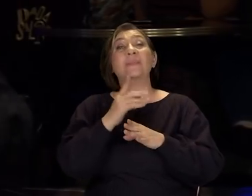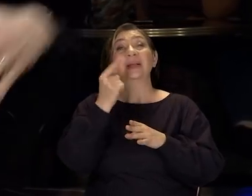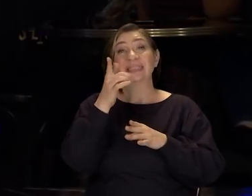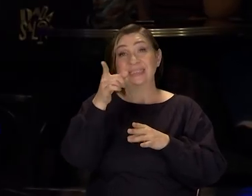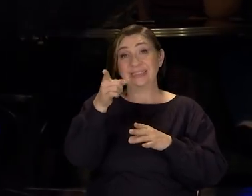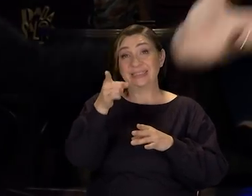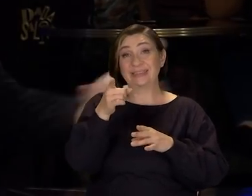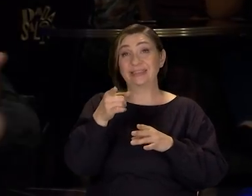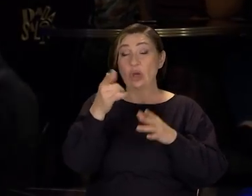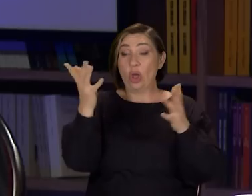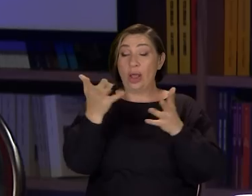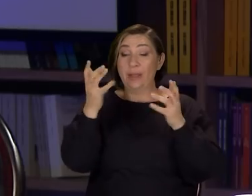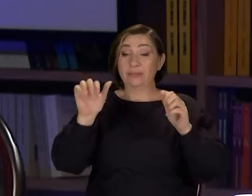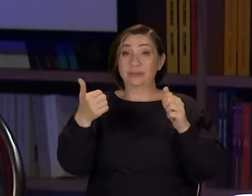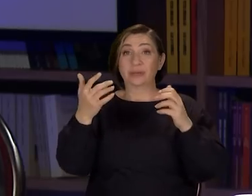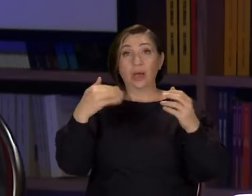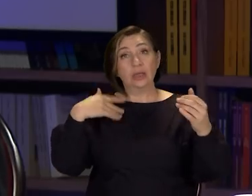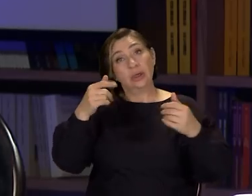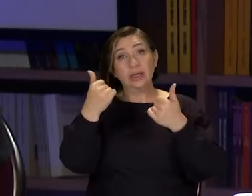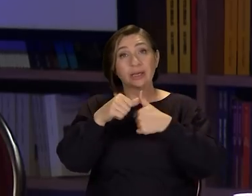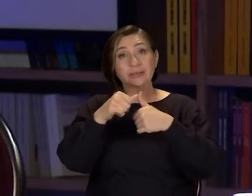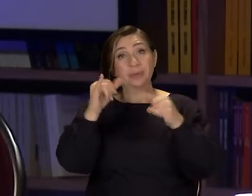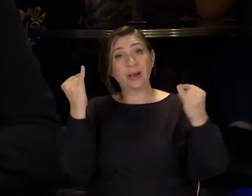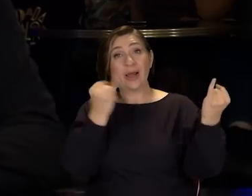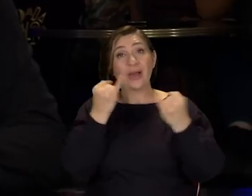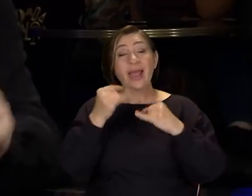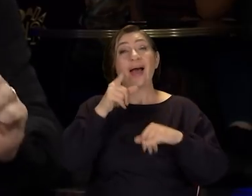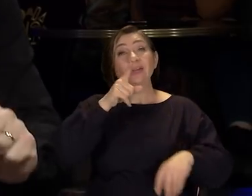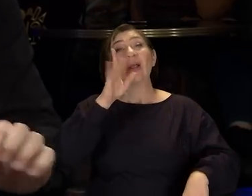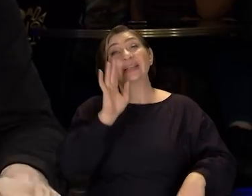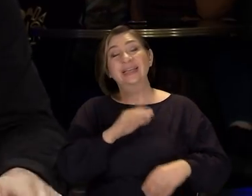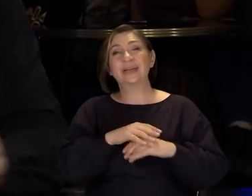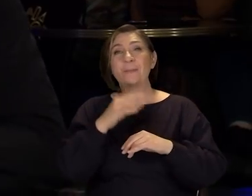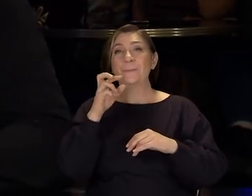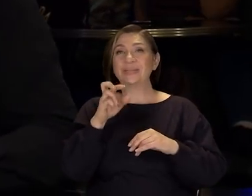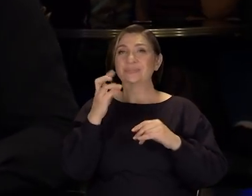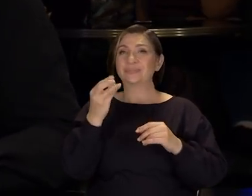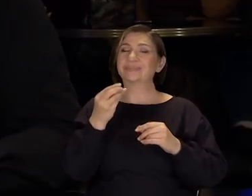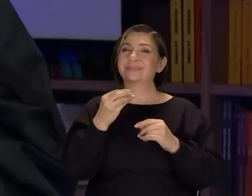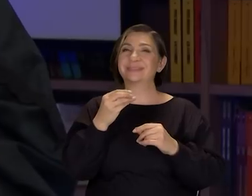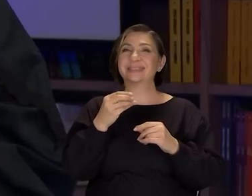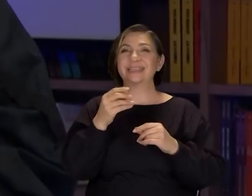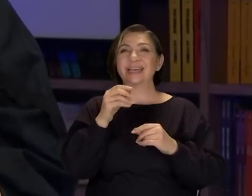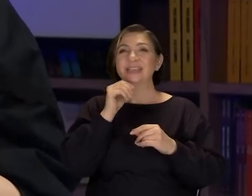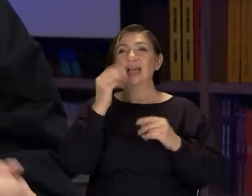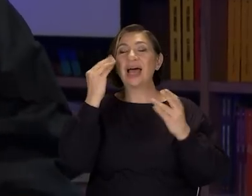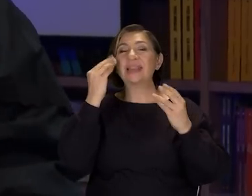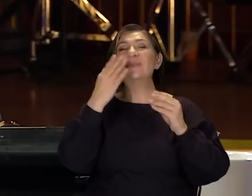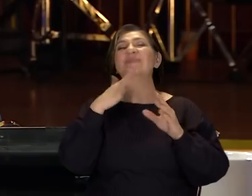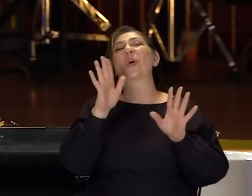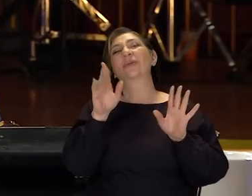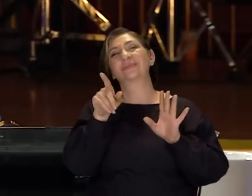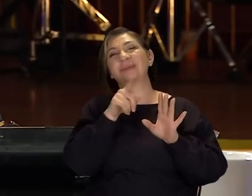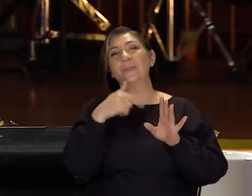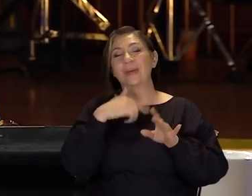da sensin öyle bir şekilde. Şimdi kavga etsek ya karı koca gibi. Aslında öyle değil. Hayır bak Pelin'cim. Yani biz birazcık ya daha. Ya hiç anlamlandırılamayan bir şey